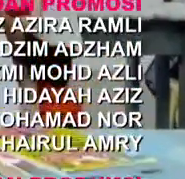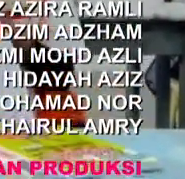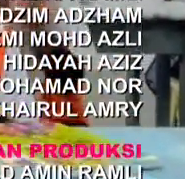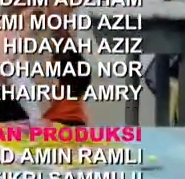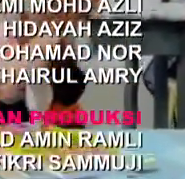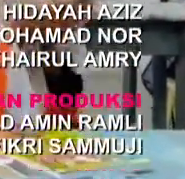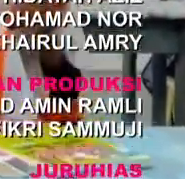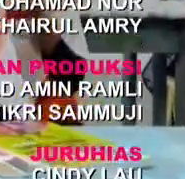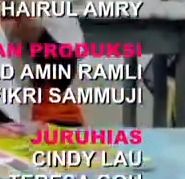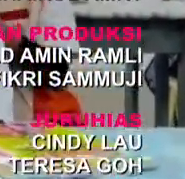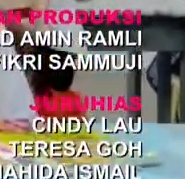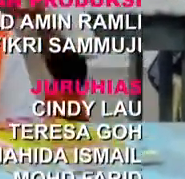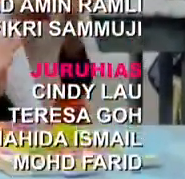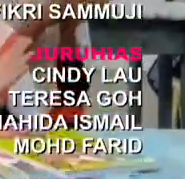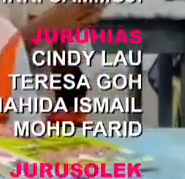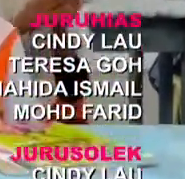mari